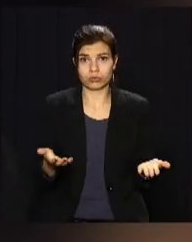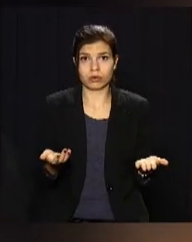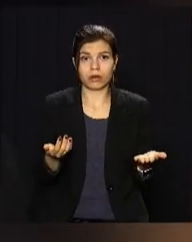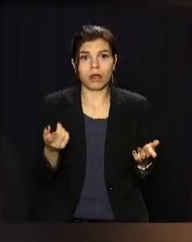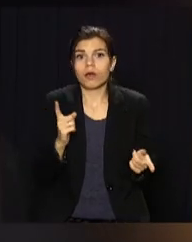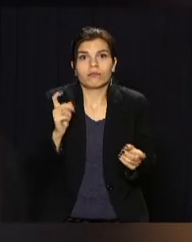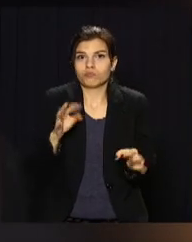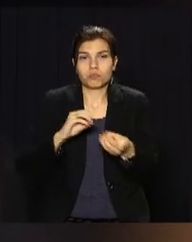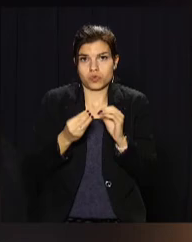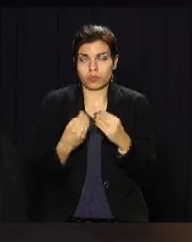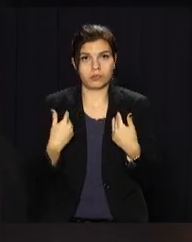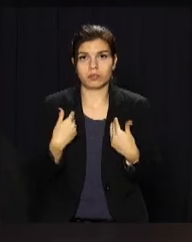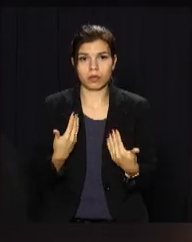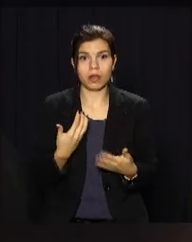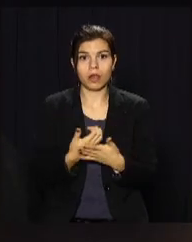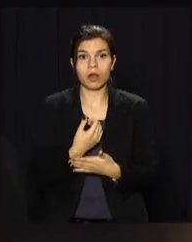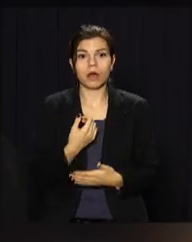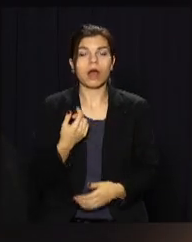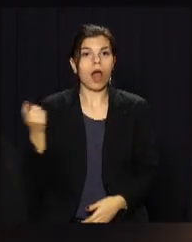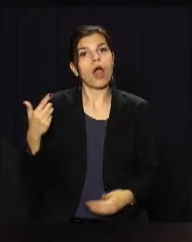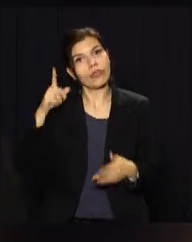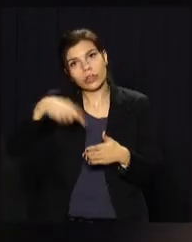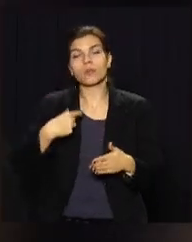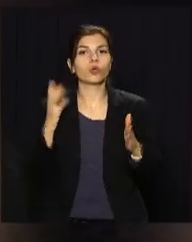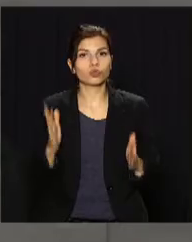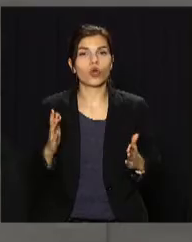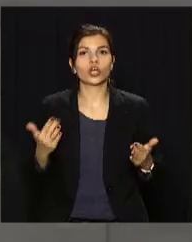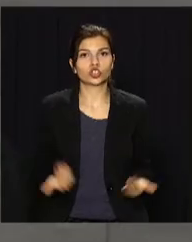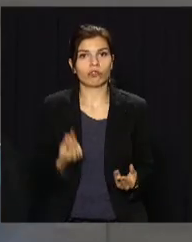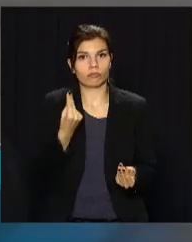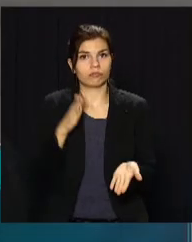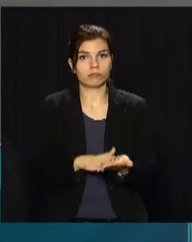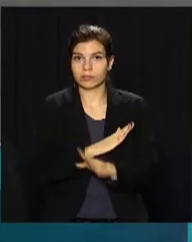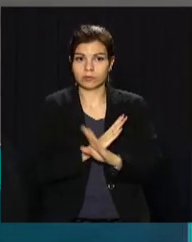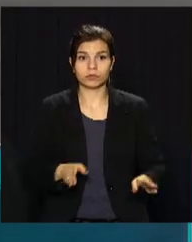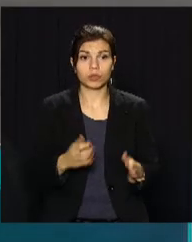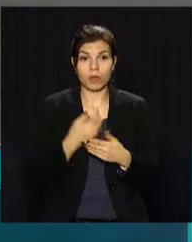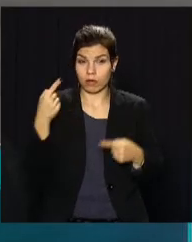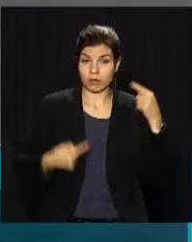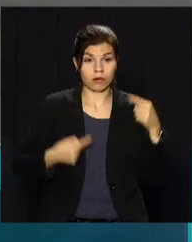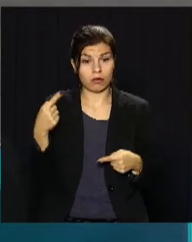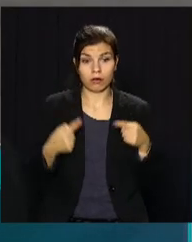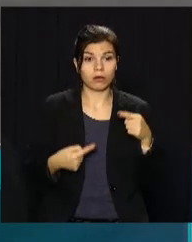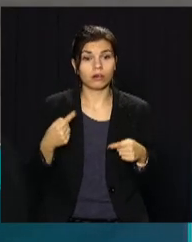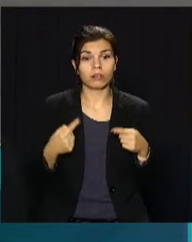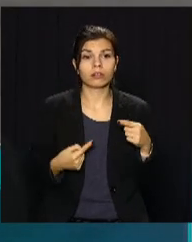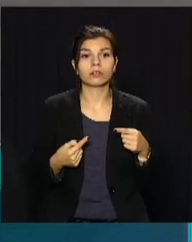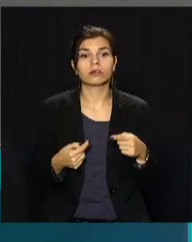місяць оренди, оплачений авансом, не закінчиться. Ви почали требувати виселення. Цей терор продовжувався з 11